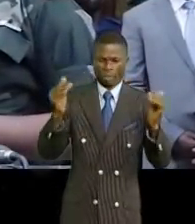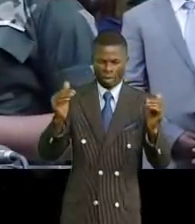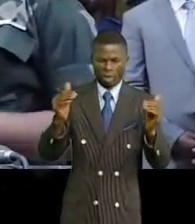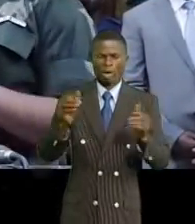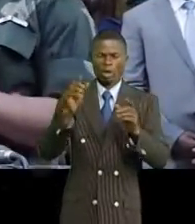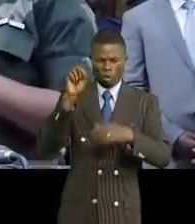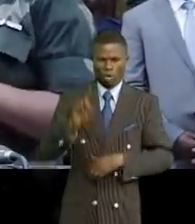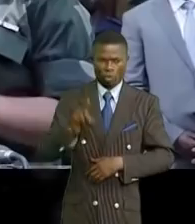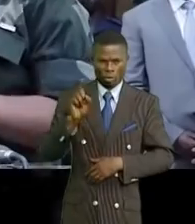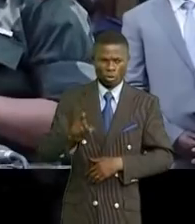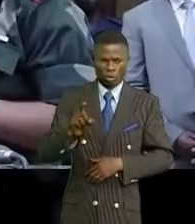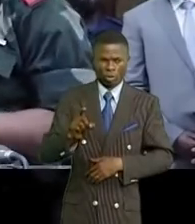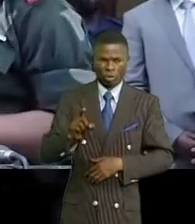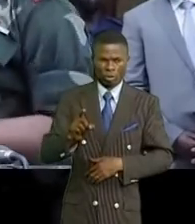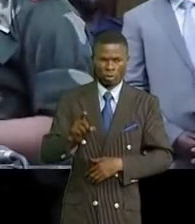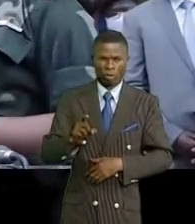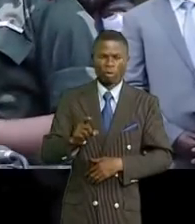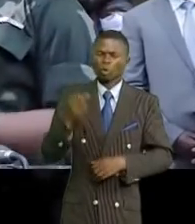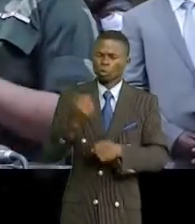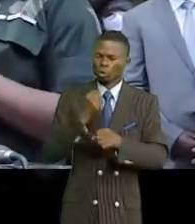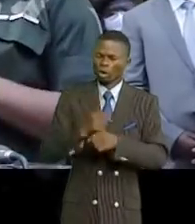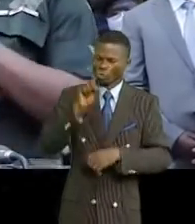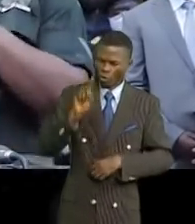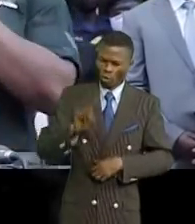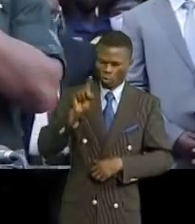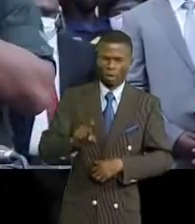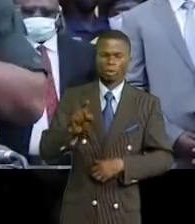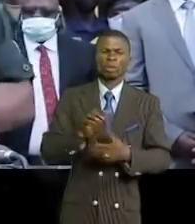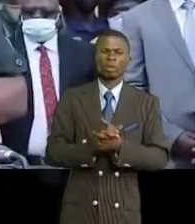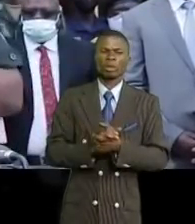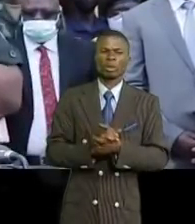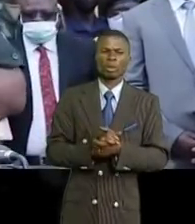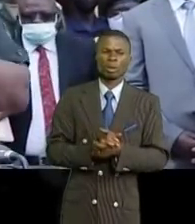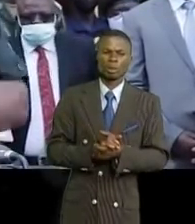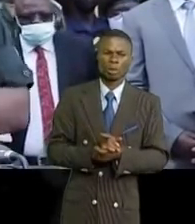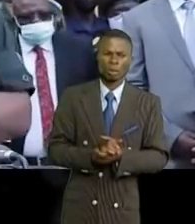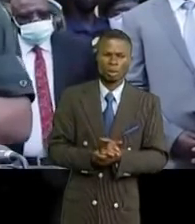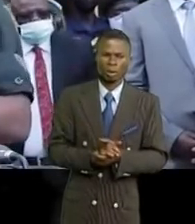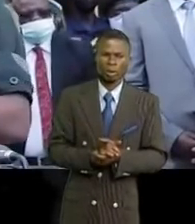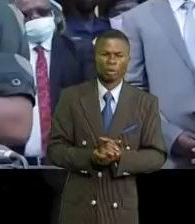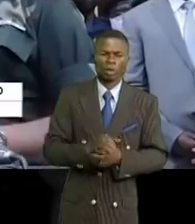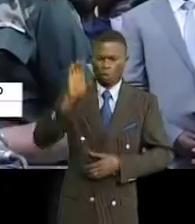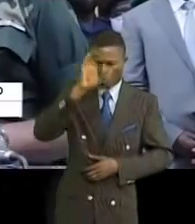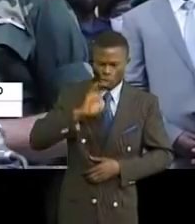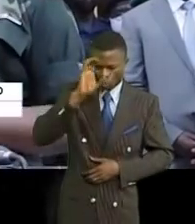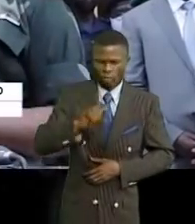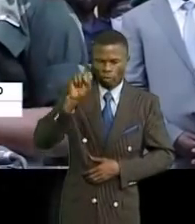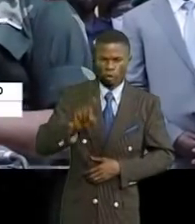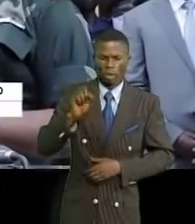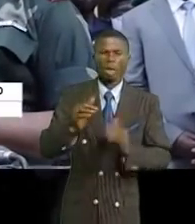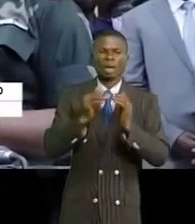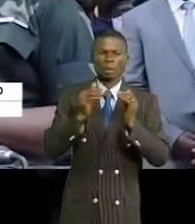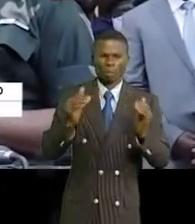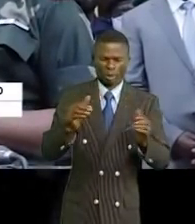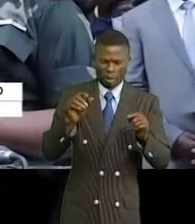effet final ainsi cet effet qu'il allait chercher le rétablissement de